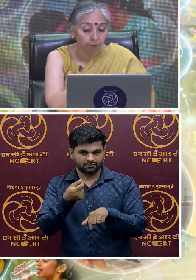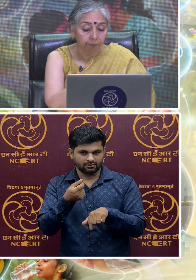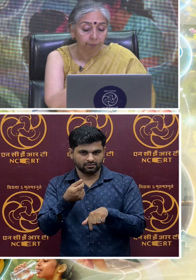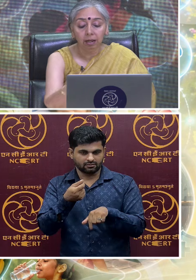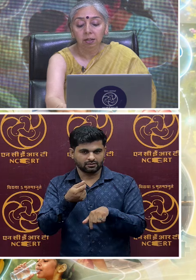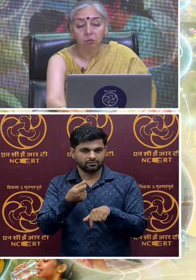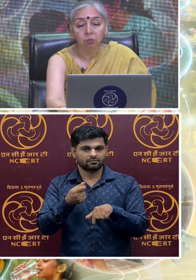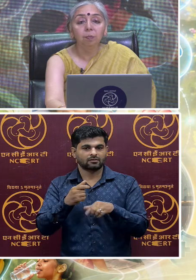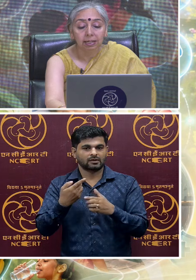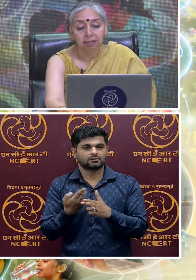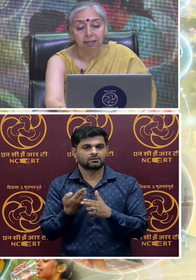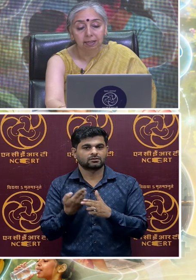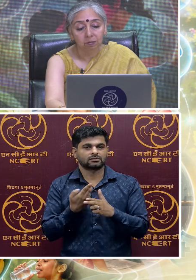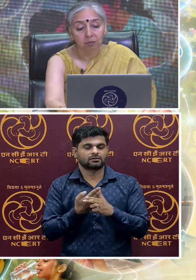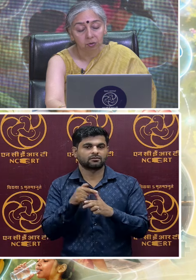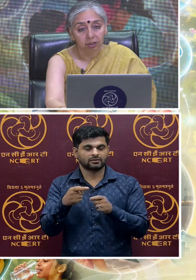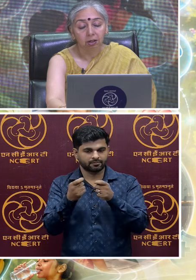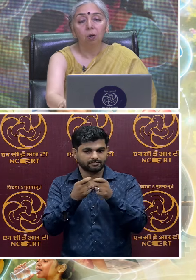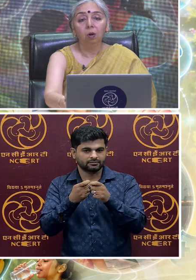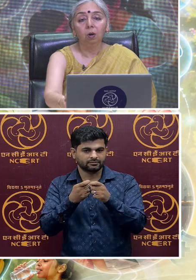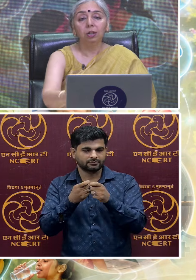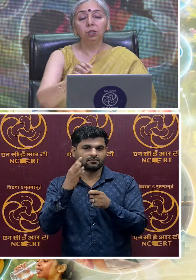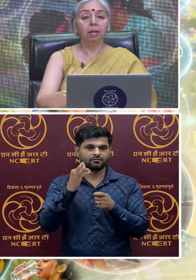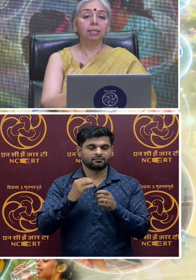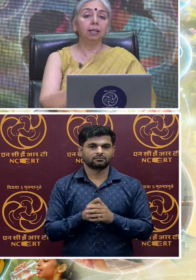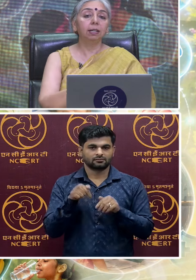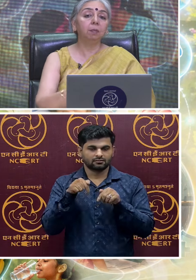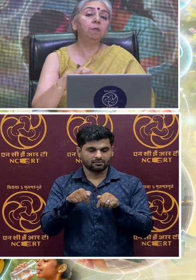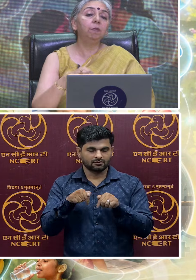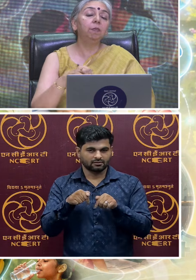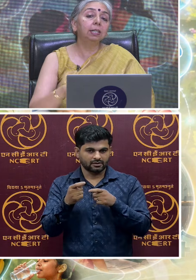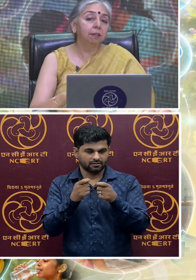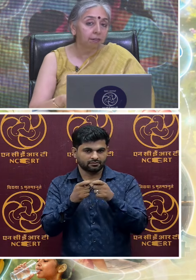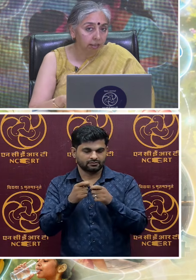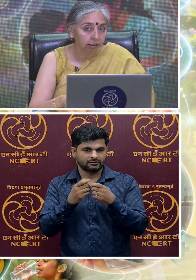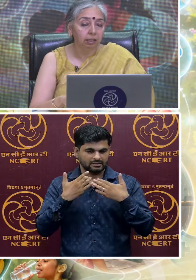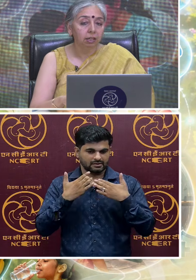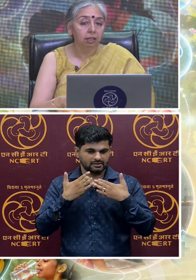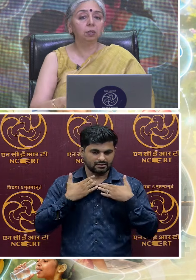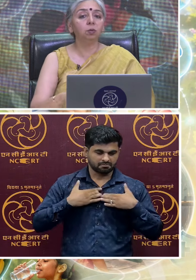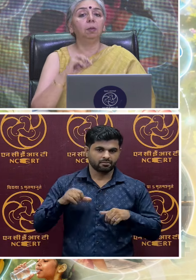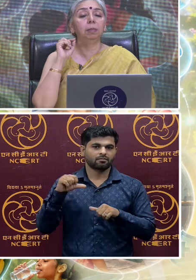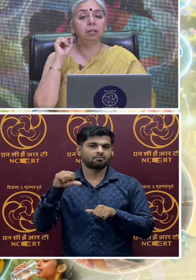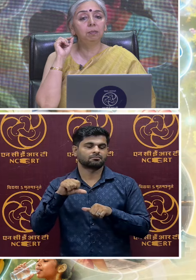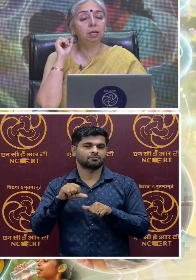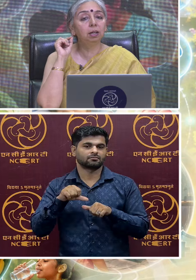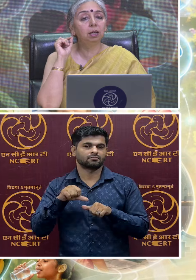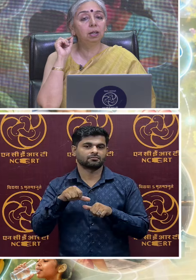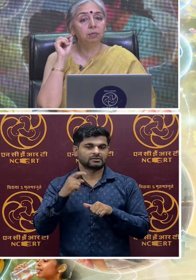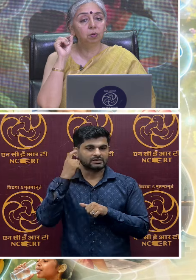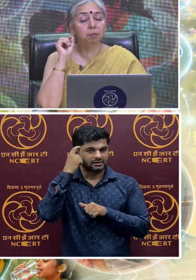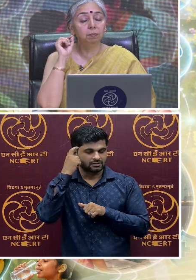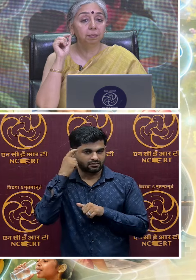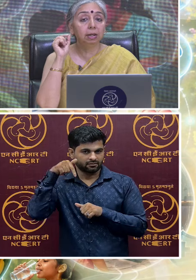ही हो. सो उसको बैलेंस करना बहुत ज़रूरी है. और ये जो बैलेंस डाइट है हमें फ़िज़िकली फ़िट नहीं रखेगी, इसको हम मेंटली भी,